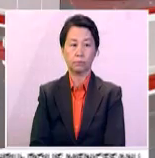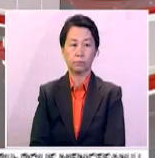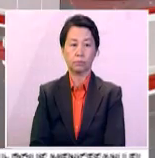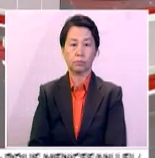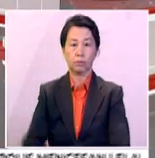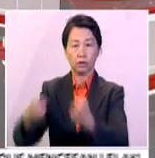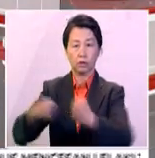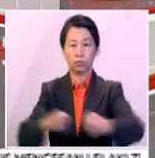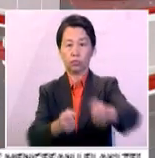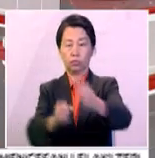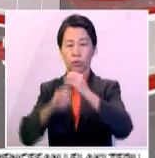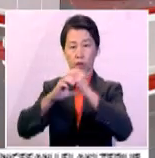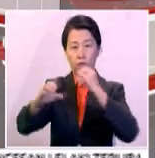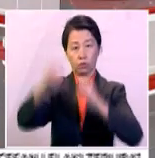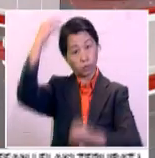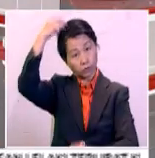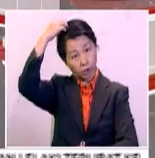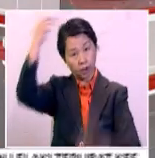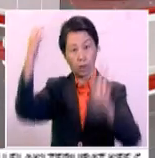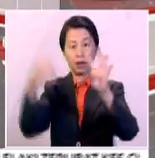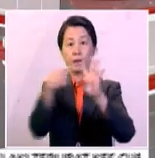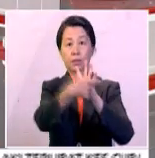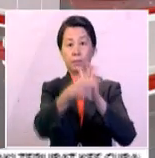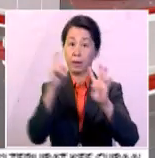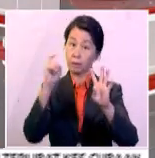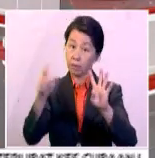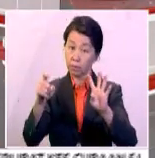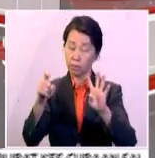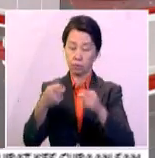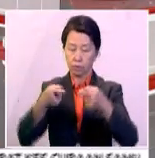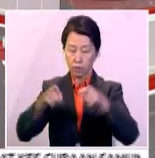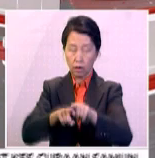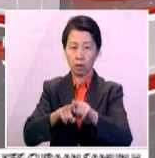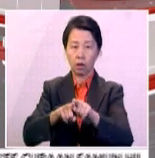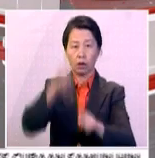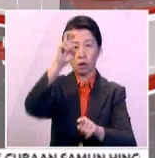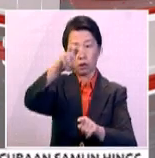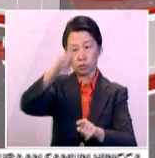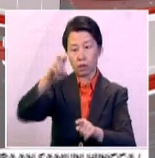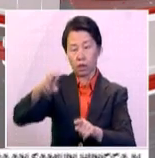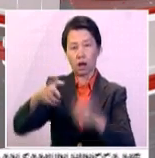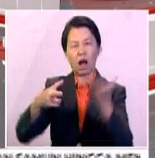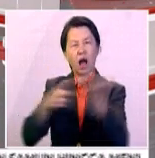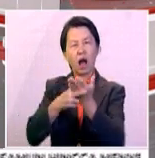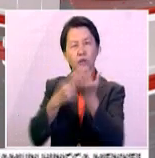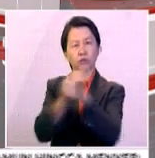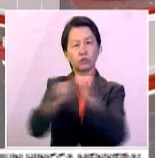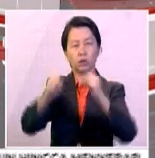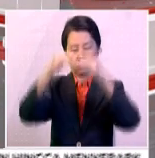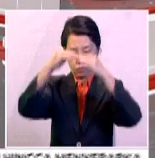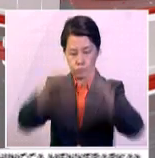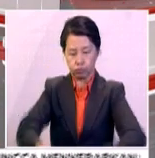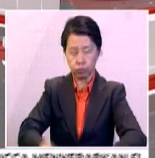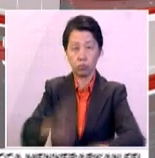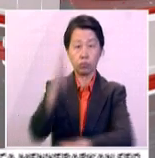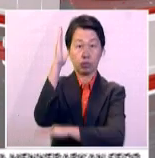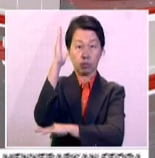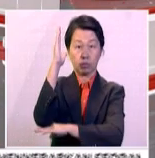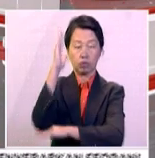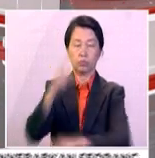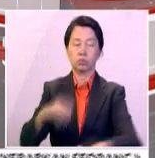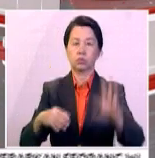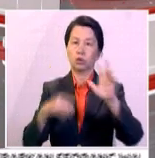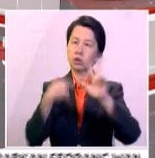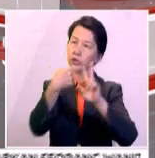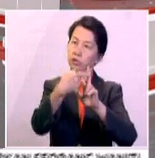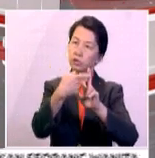Di Sungai Buloh, Selangor pula, empat maut dalam kejadian tangga separa siap yang runtuh tengah hari tadi. Tiga